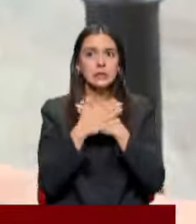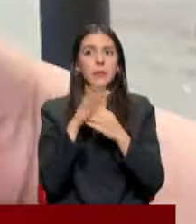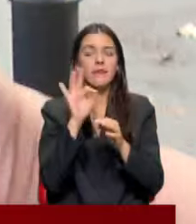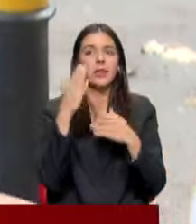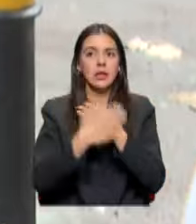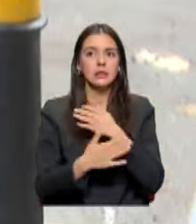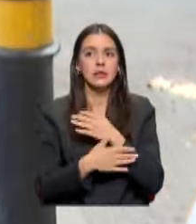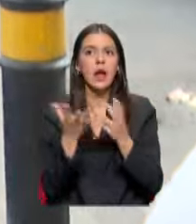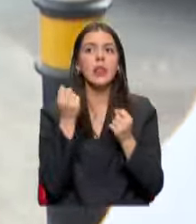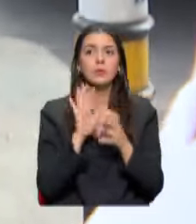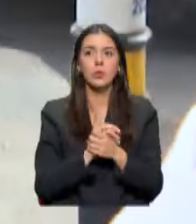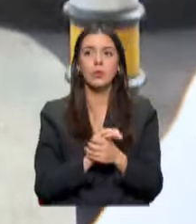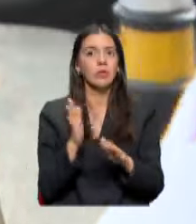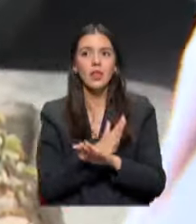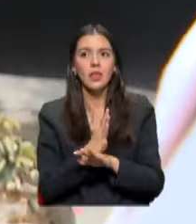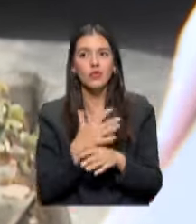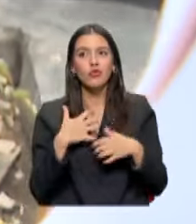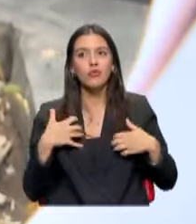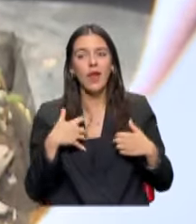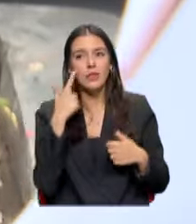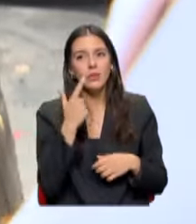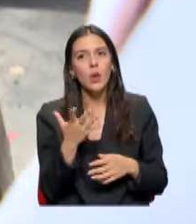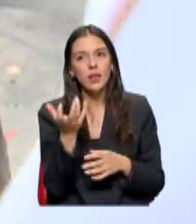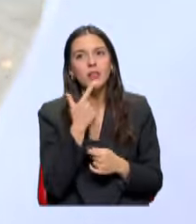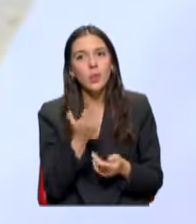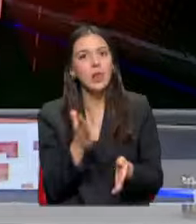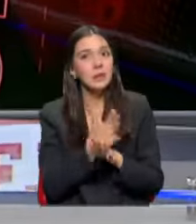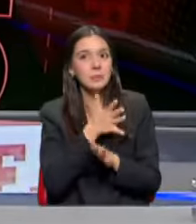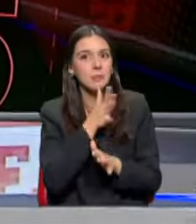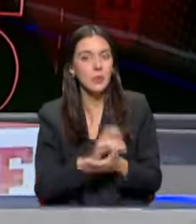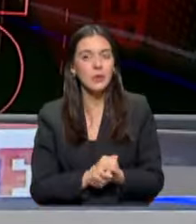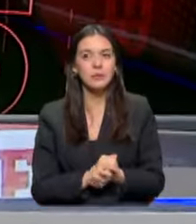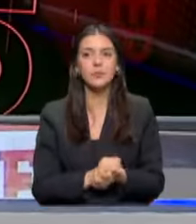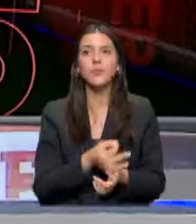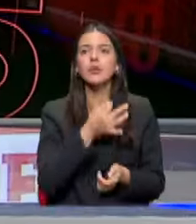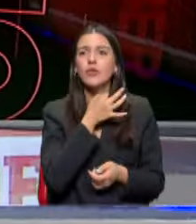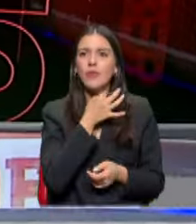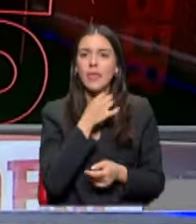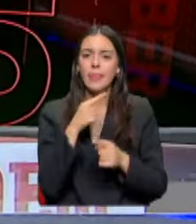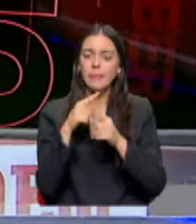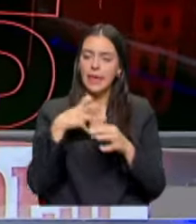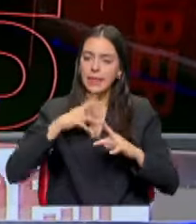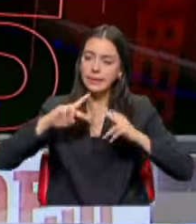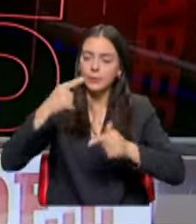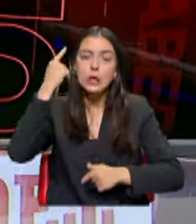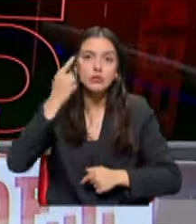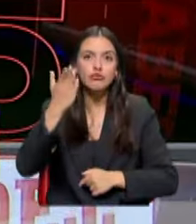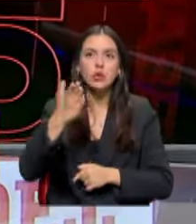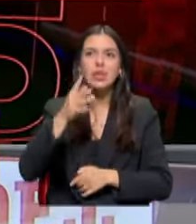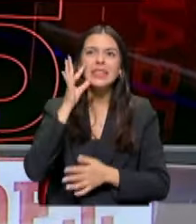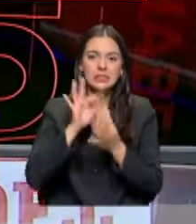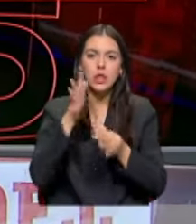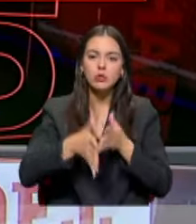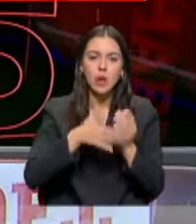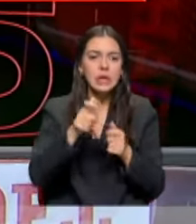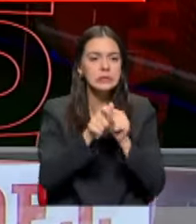yasak. Alınmıyor. Güvenlik önlemi diyorlar, bilmiyorum. Lütfen empati yapın. İnsanlar sokağa silahla çıkmak zorunda